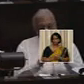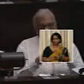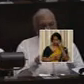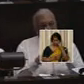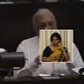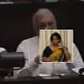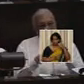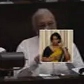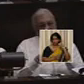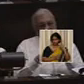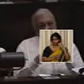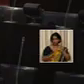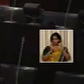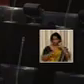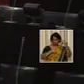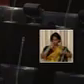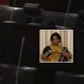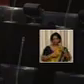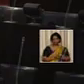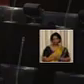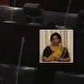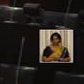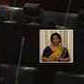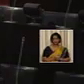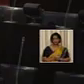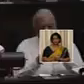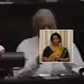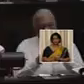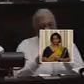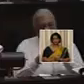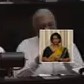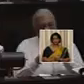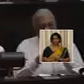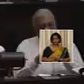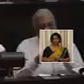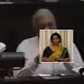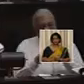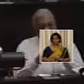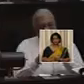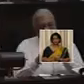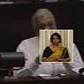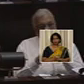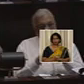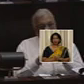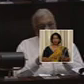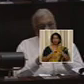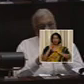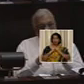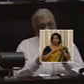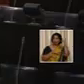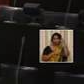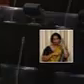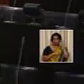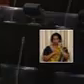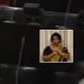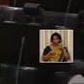3831ක් කියලාද ඔබතුමා කිව්වේ ඉල්ලුම් කරලා තියෙනවා දැන් ඉල්ලුම් ලැබිලා තියෙනවා ඒක ශ්‍රමිකව දැනුවත් කරලා තියෙන මේ ක්‍රමය දැන් ක්‍රියාත්මක වෙයි ශ්‍රමිකයා